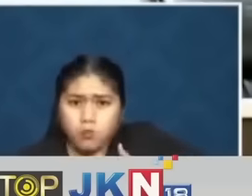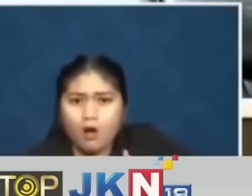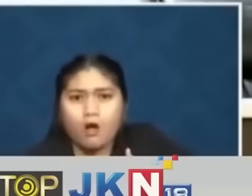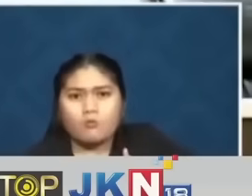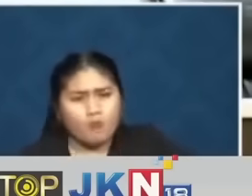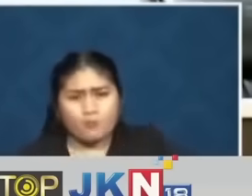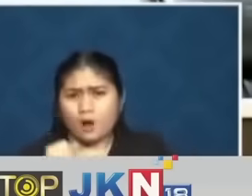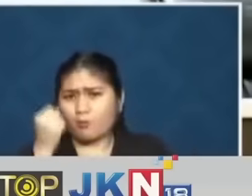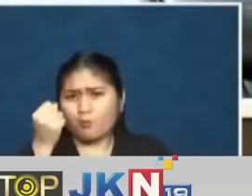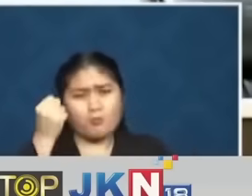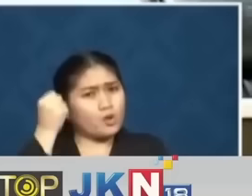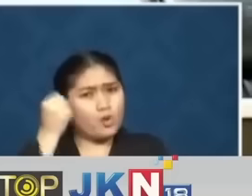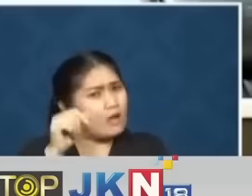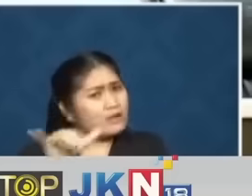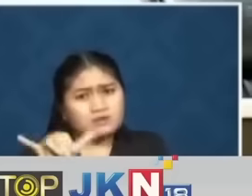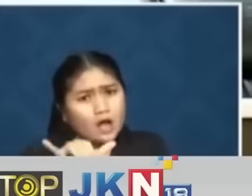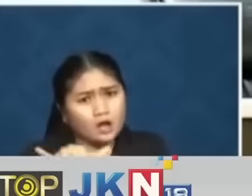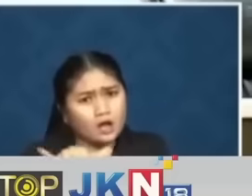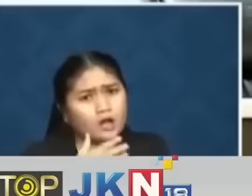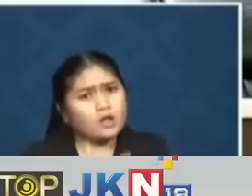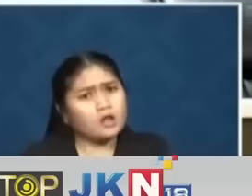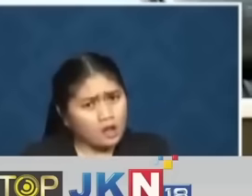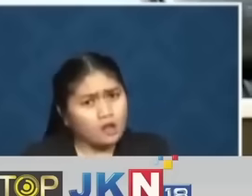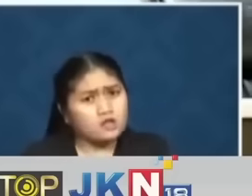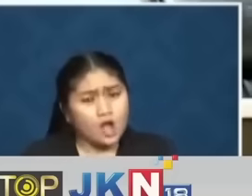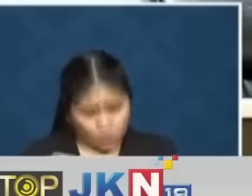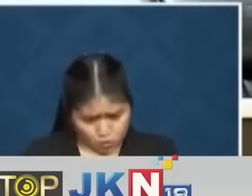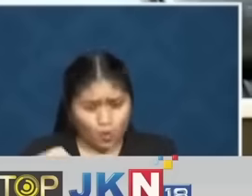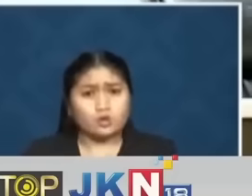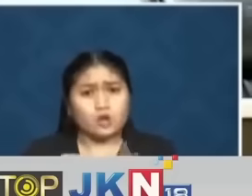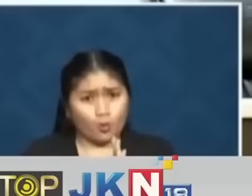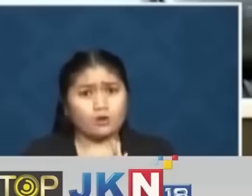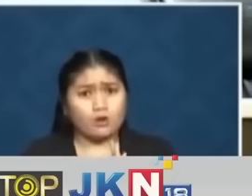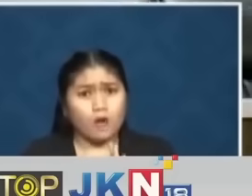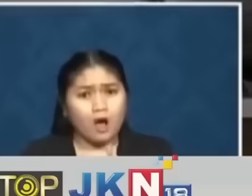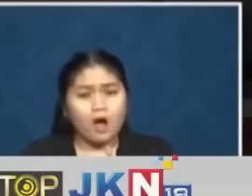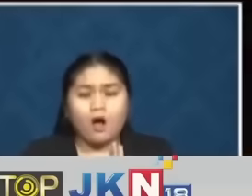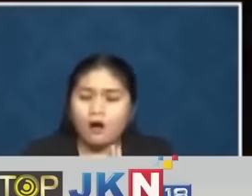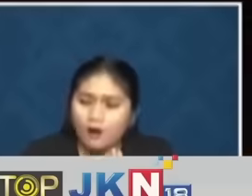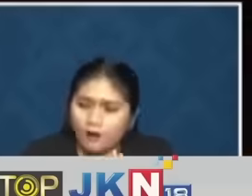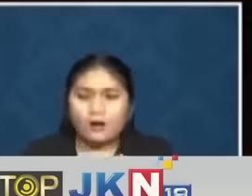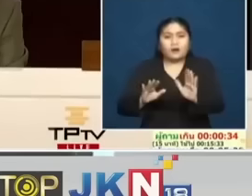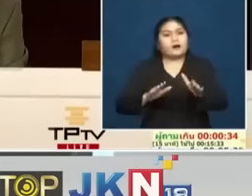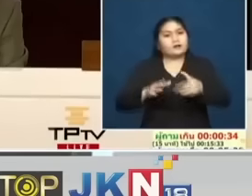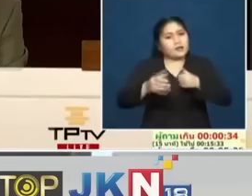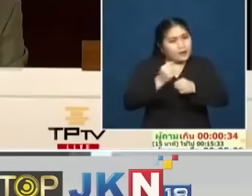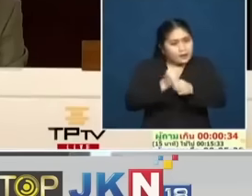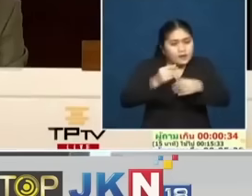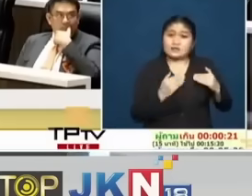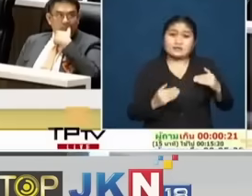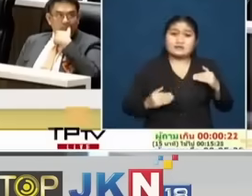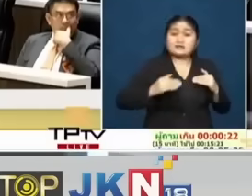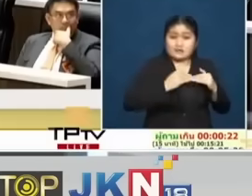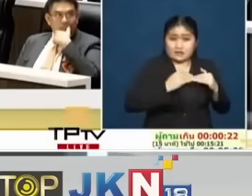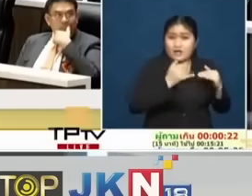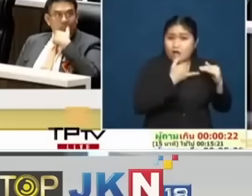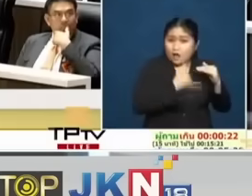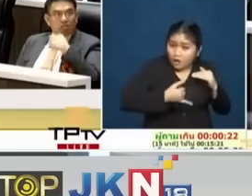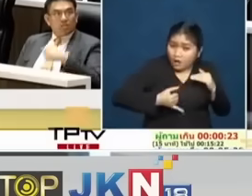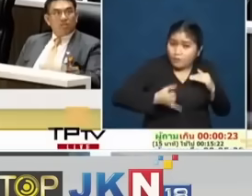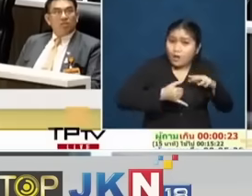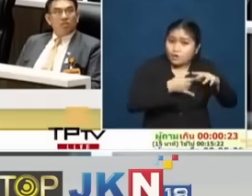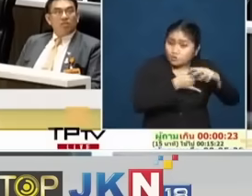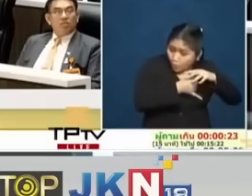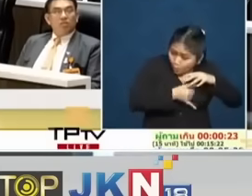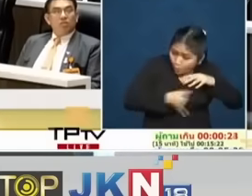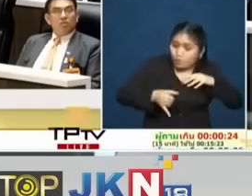ย เอาเท่านี้แหละคร ับ เรากรุงเทพมหานครนะคร ับดำเนินการไปด้วยดี โอ้ตอนท้ายนี่ก็ประท้